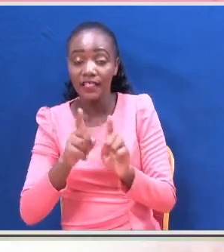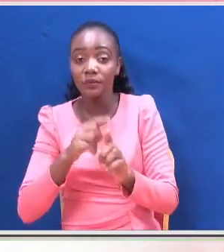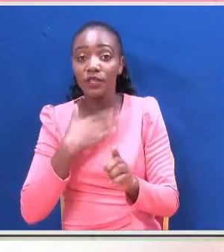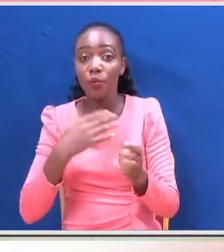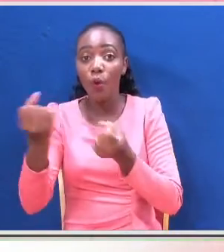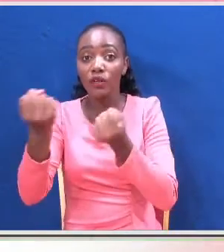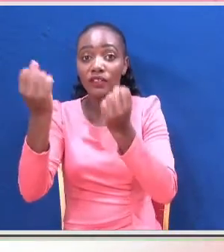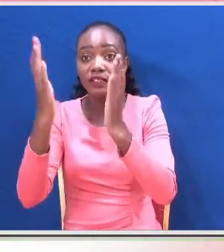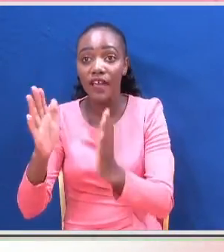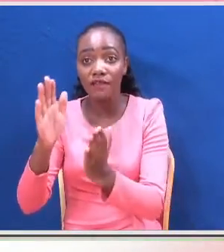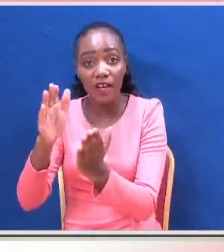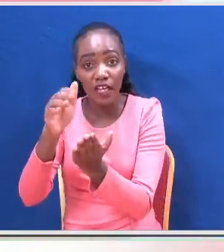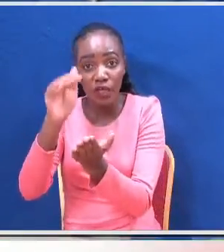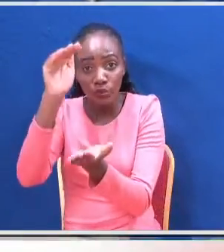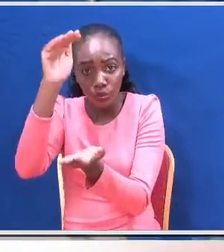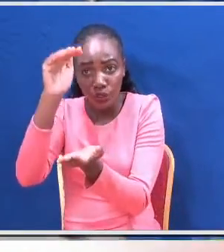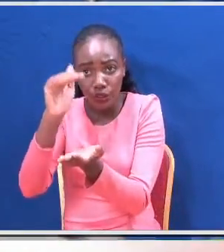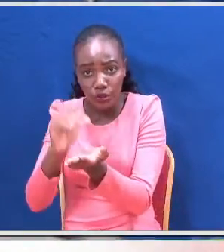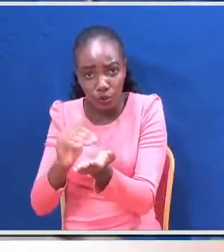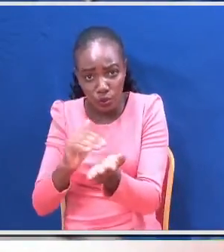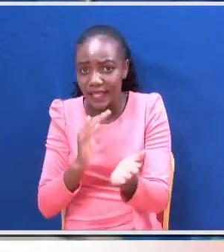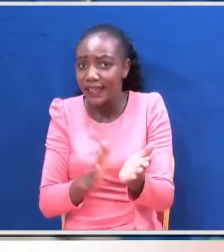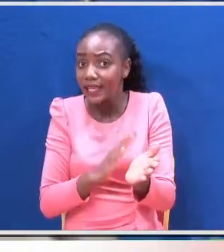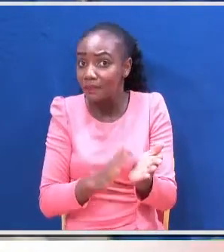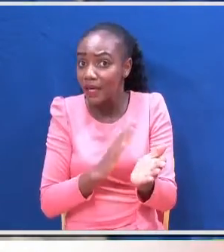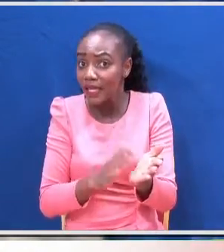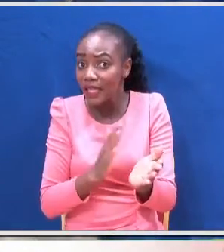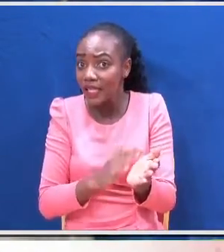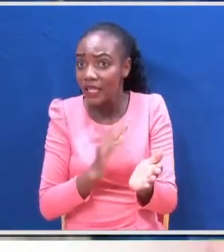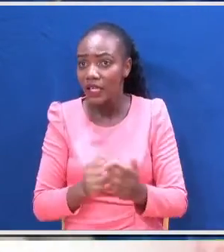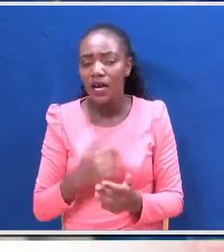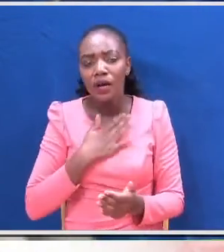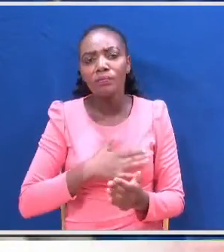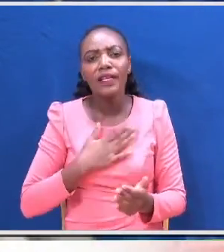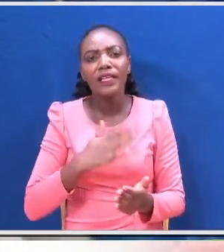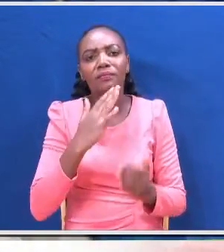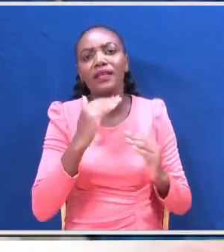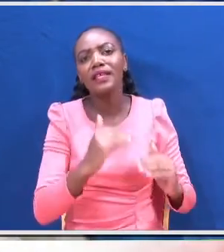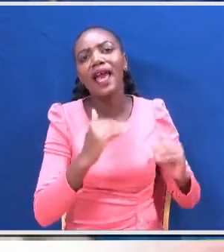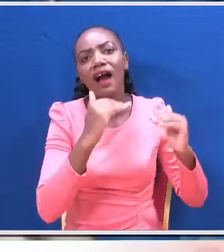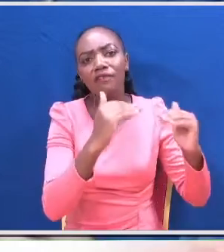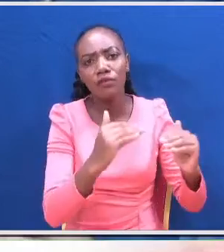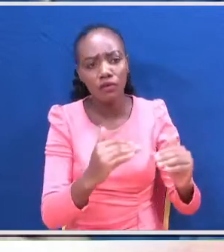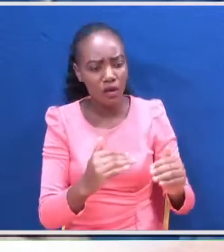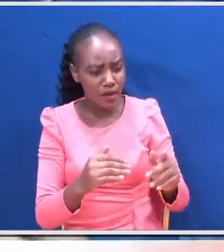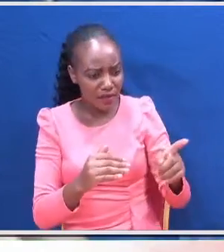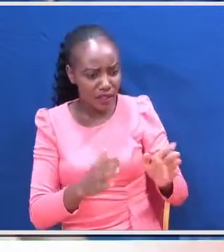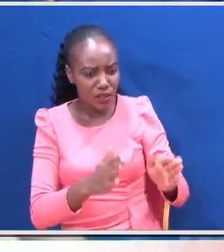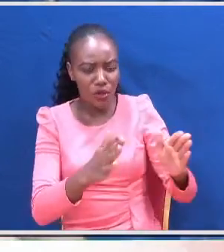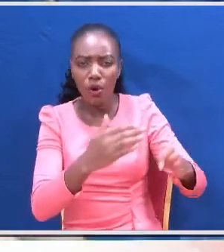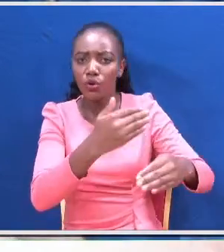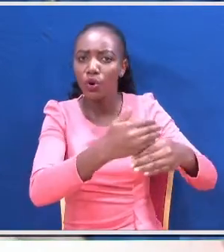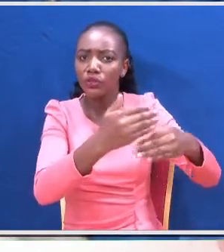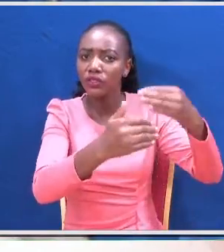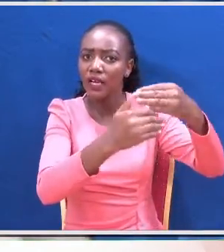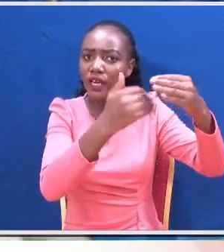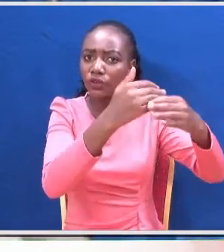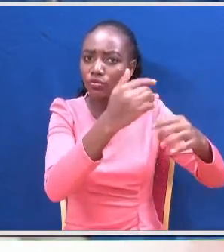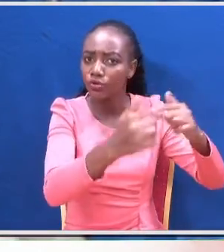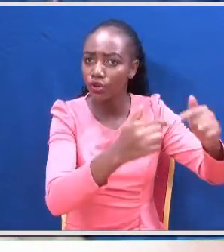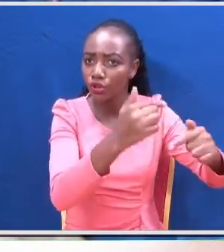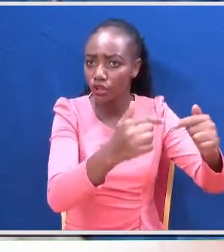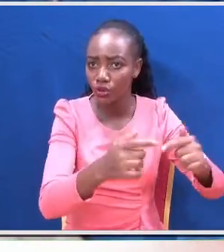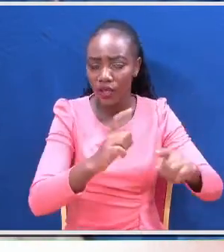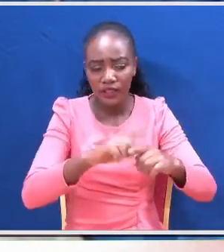madereva kupunguza mwendo wa magari. Waangalifu, hii barabara bado inatengenezwa, na wakifika hii eneo